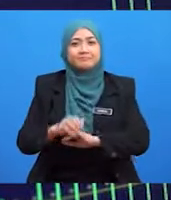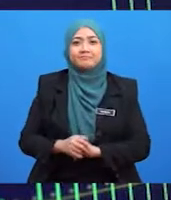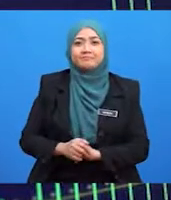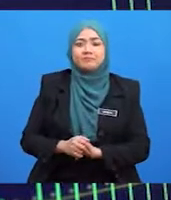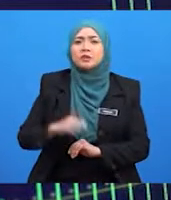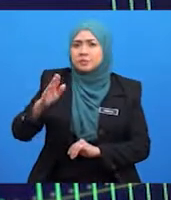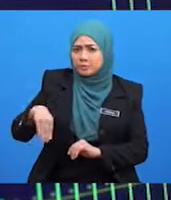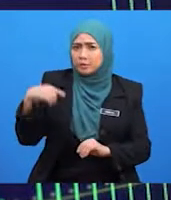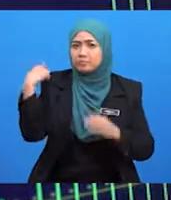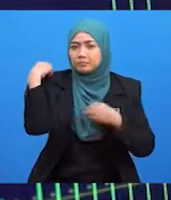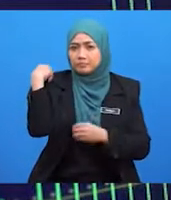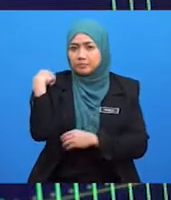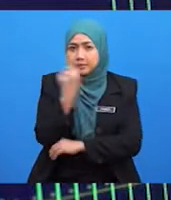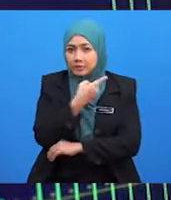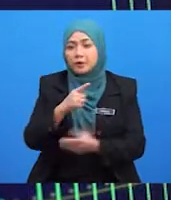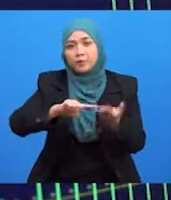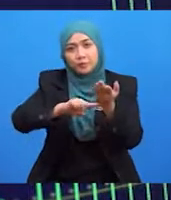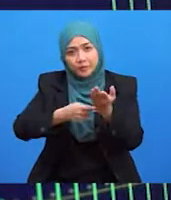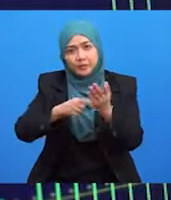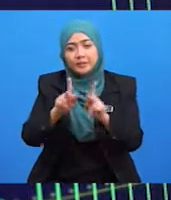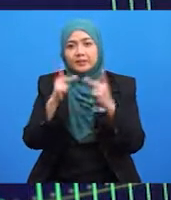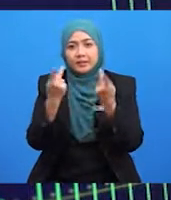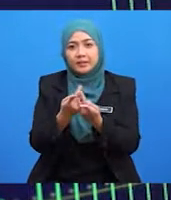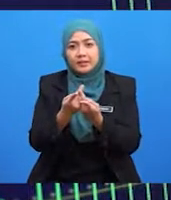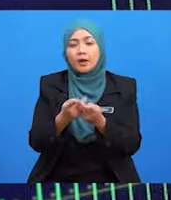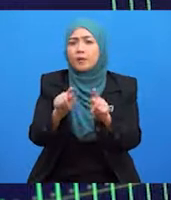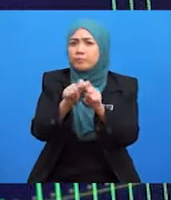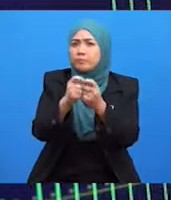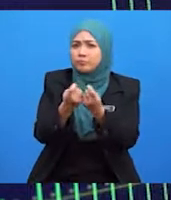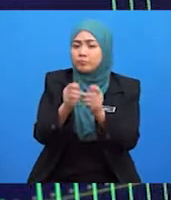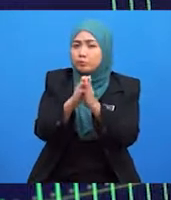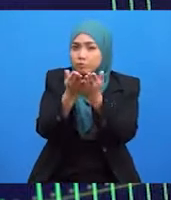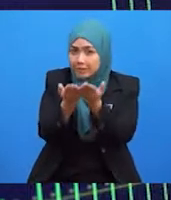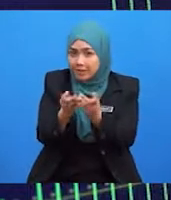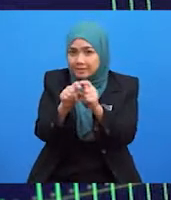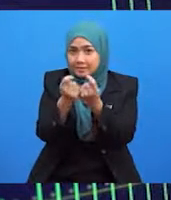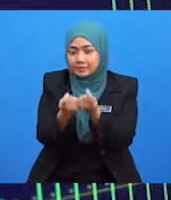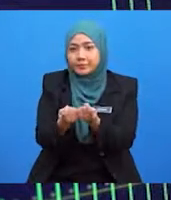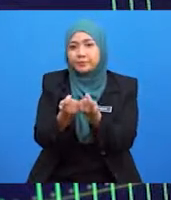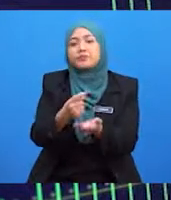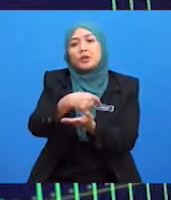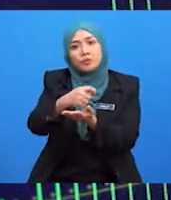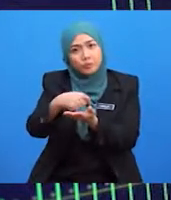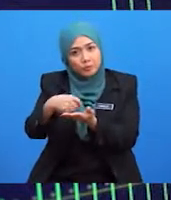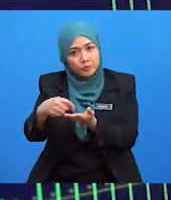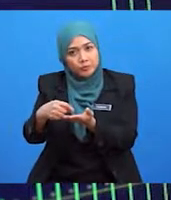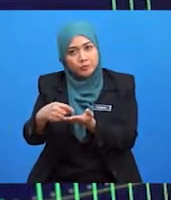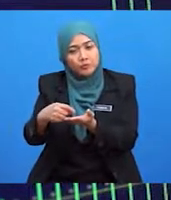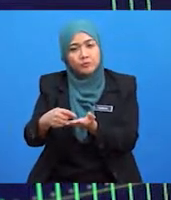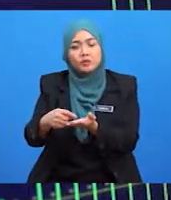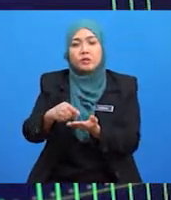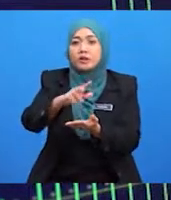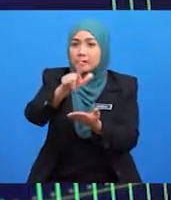mulakan kelas, pastikan buku teks, alat tulis, buku nota, helaian jurnal,